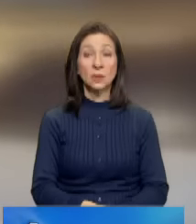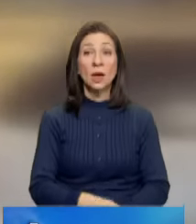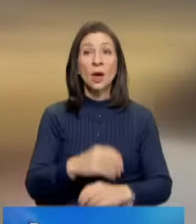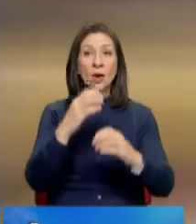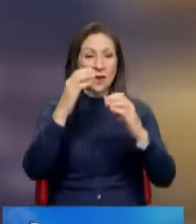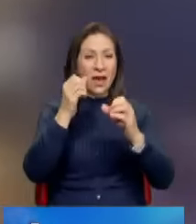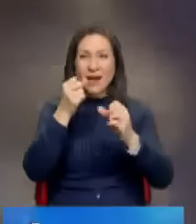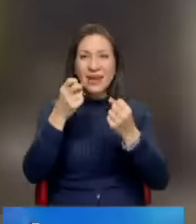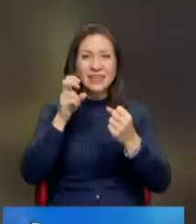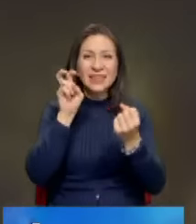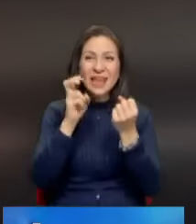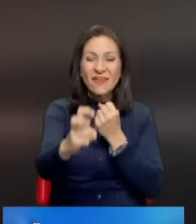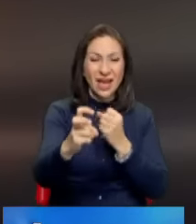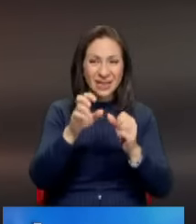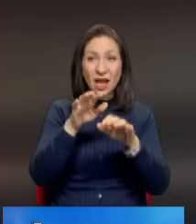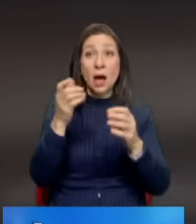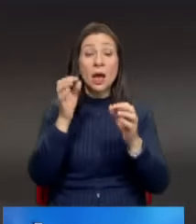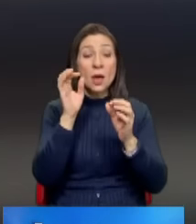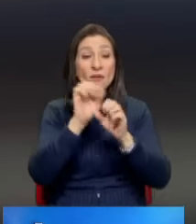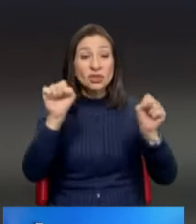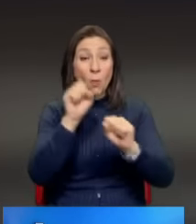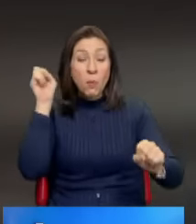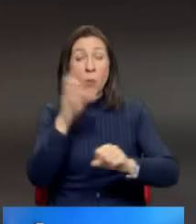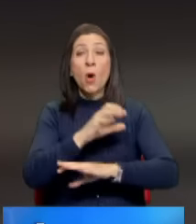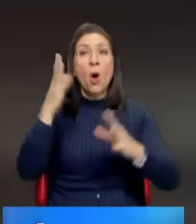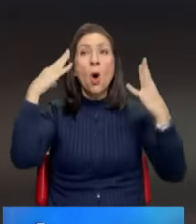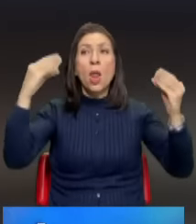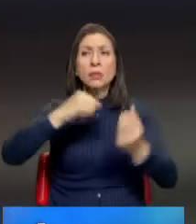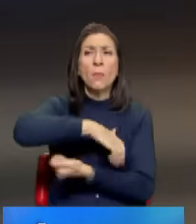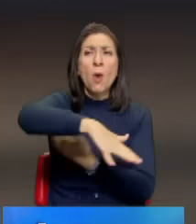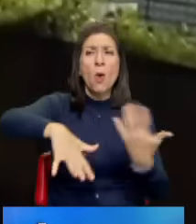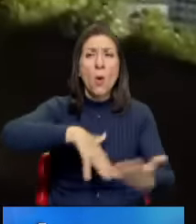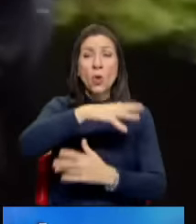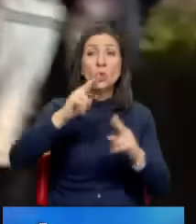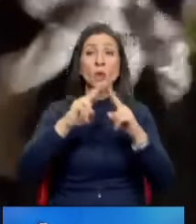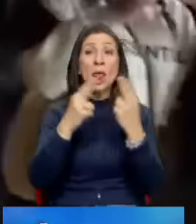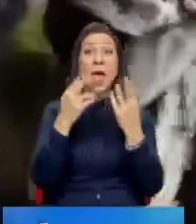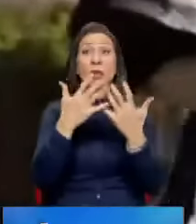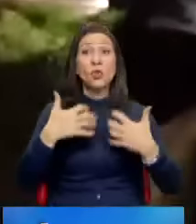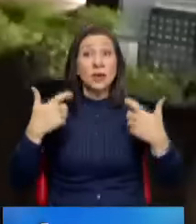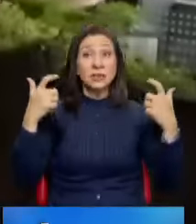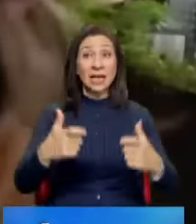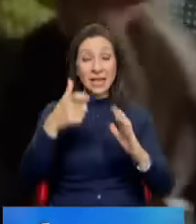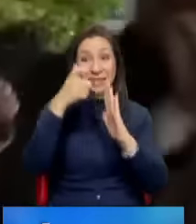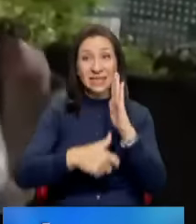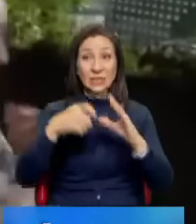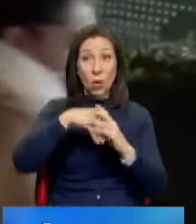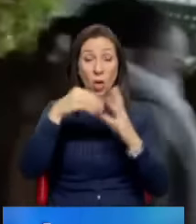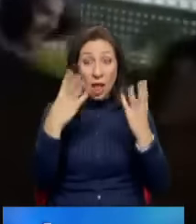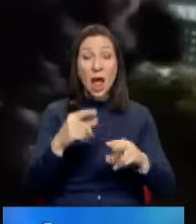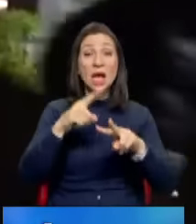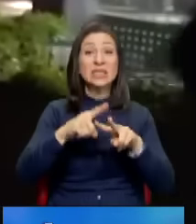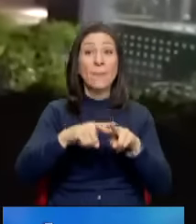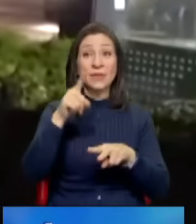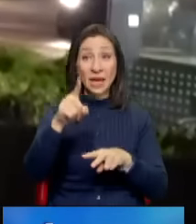Vagon atılan havai fişekle alev alev yandı. Şiddet olayları Hollanda'yı kasıp kavuruyor. Dünyanın en güvenli şehirleri listesinde yer alan